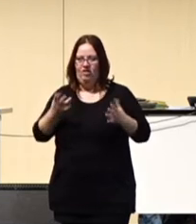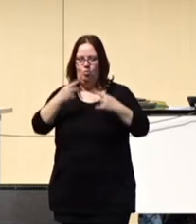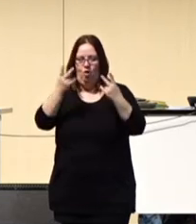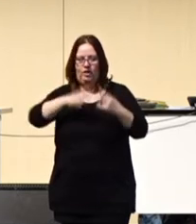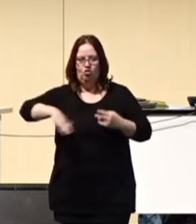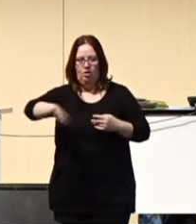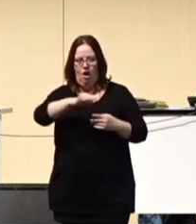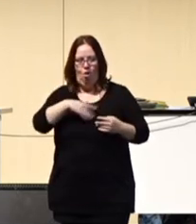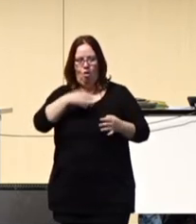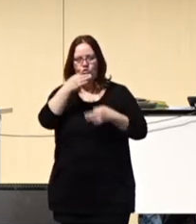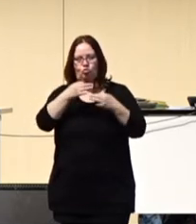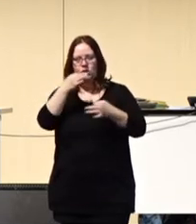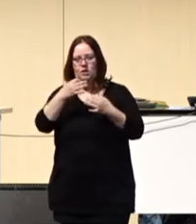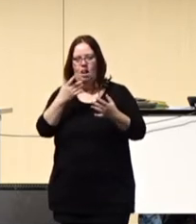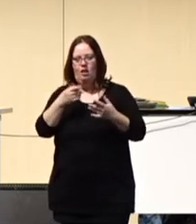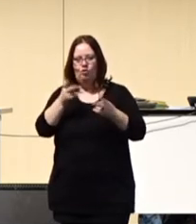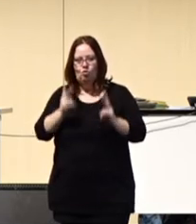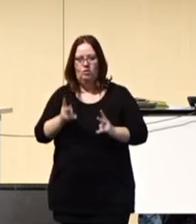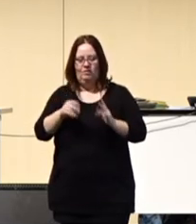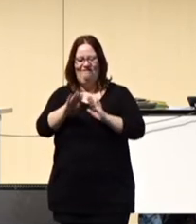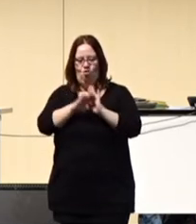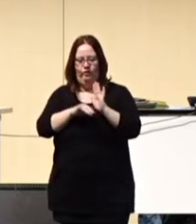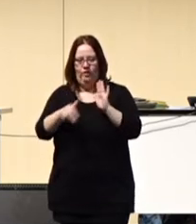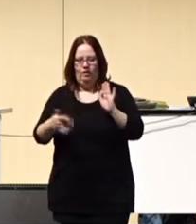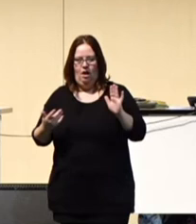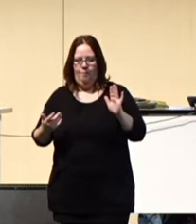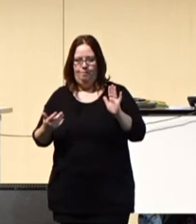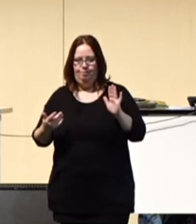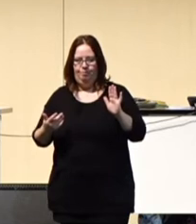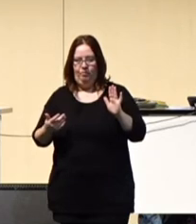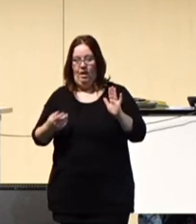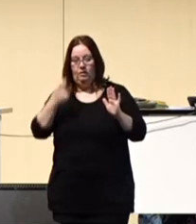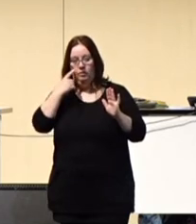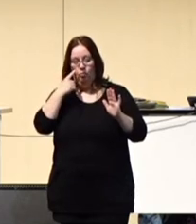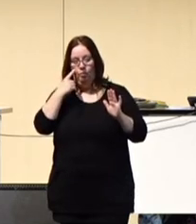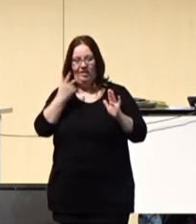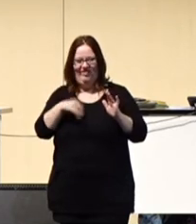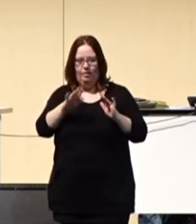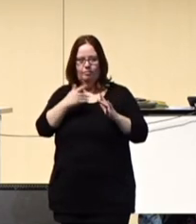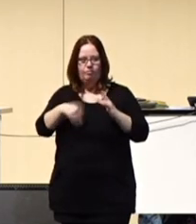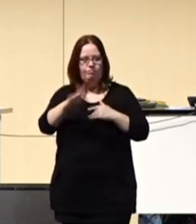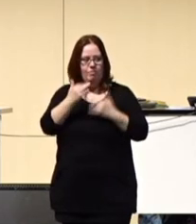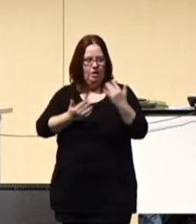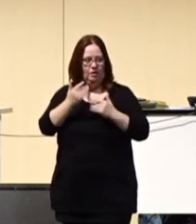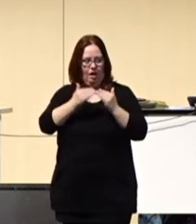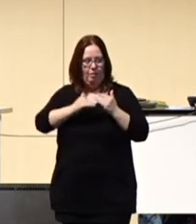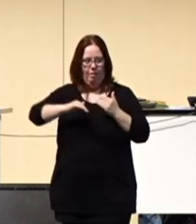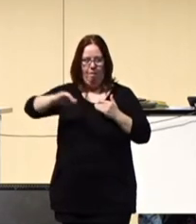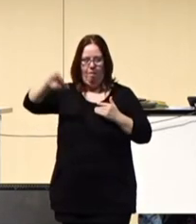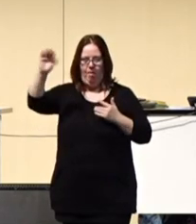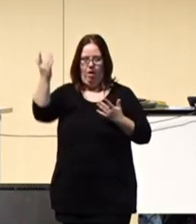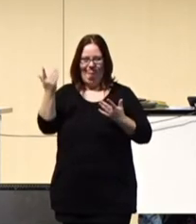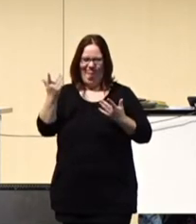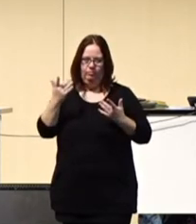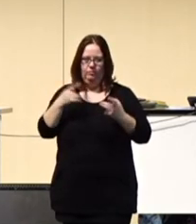öffentlichen Raum und insbesondere dort, wo es verpflichtend vorgeschrieben ist, ist gerade in der Phase der wieder anwachsenden Fallzahlen etwas